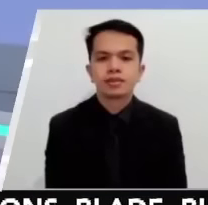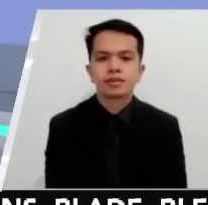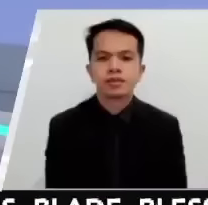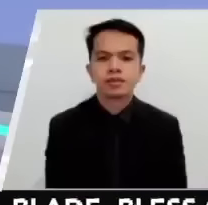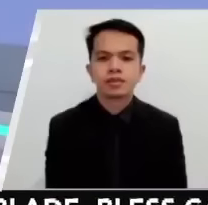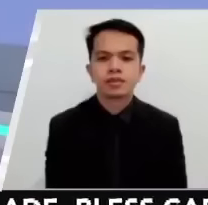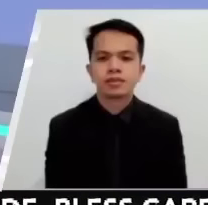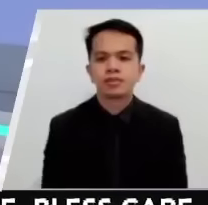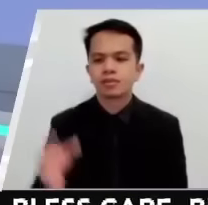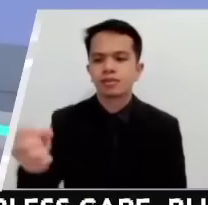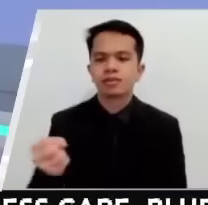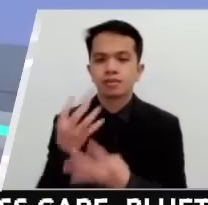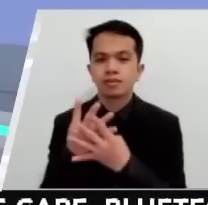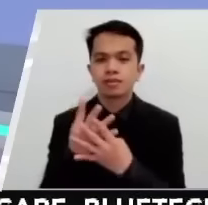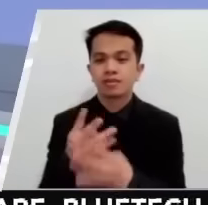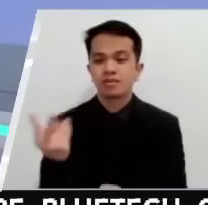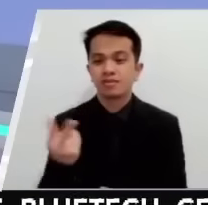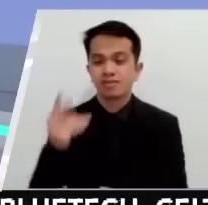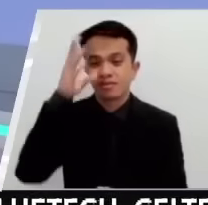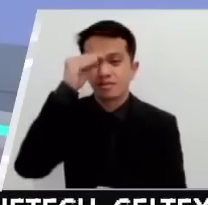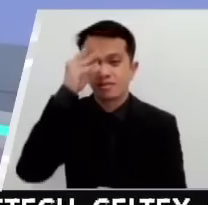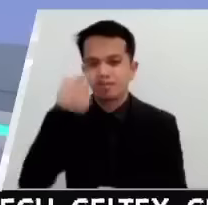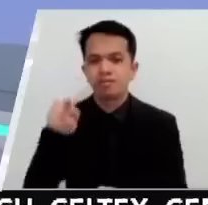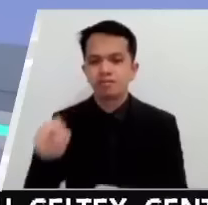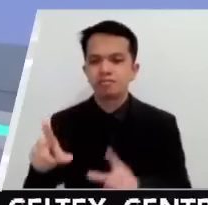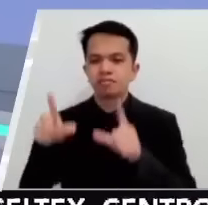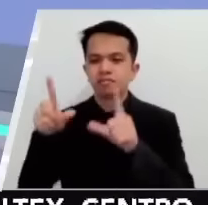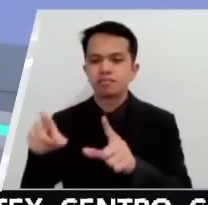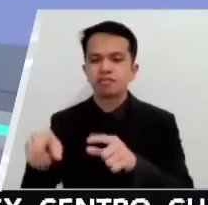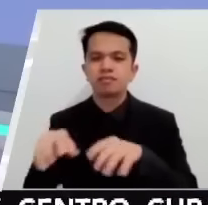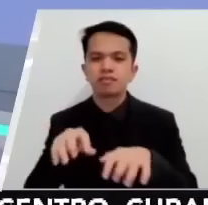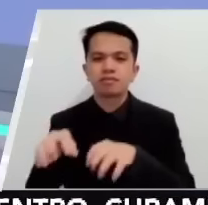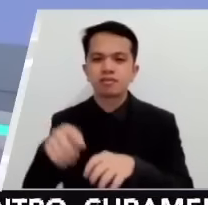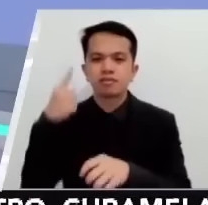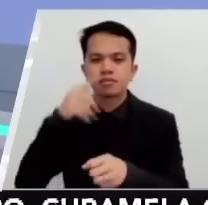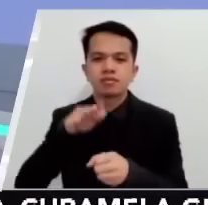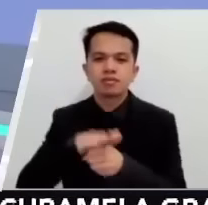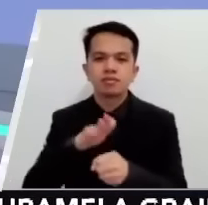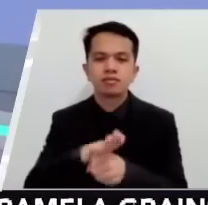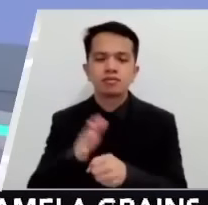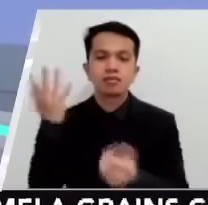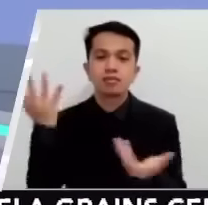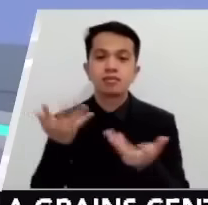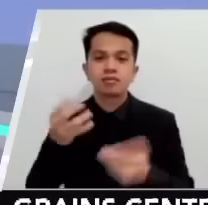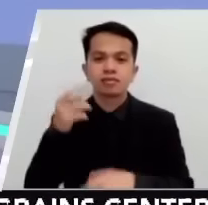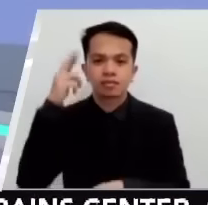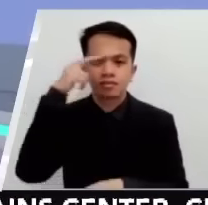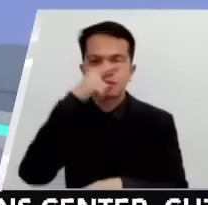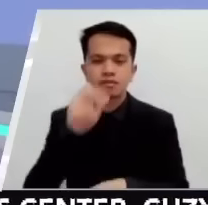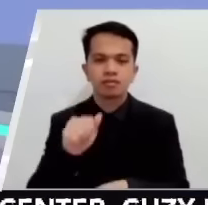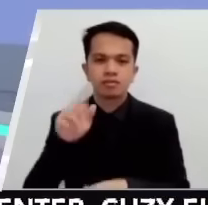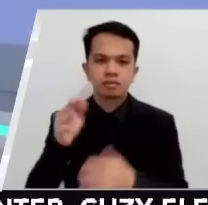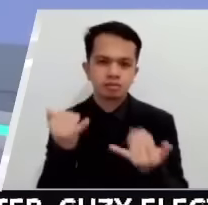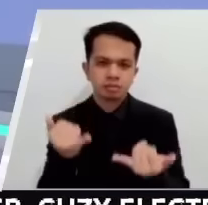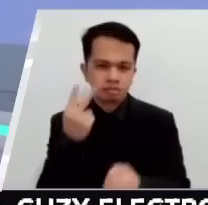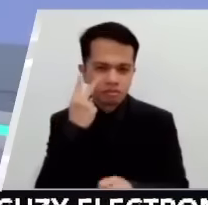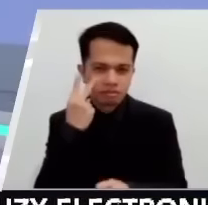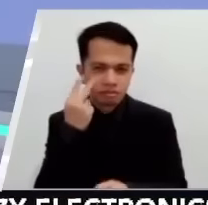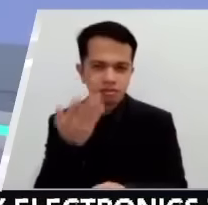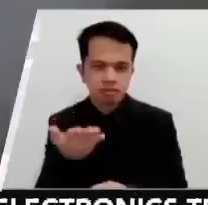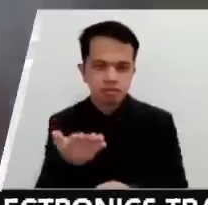Arestado ang dalawang lalaking wanted sa magkahiwalay na kaso ng panggagahasa sa Antipolo Rizal. Ang mainit na balita hatid ni EJ